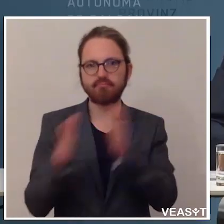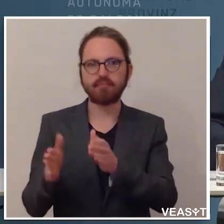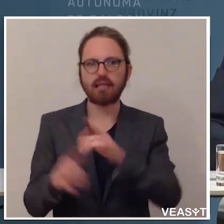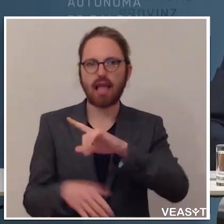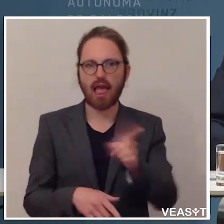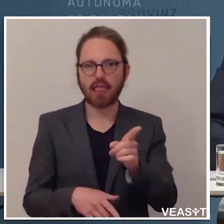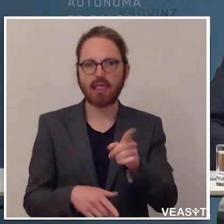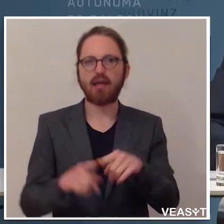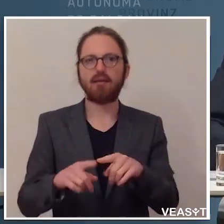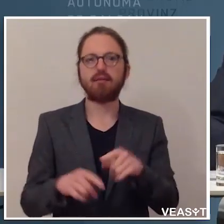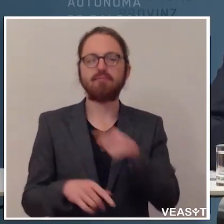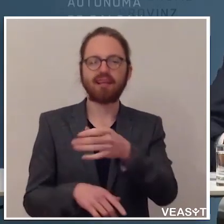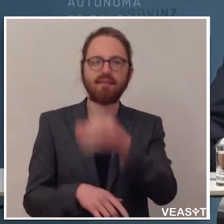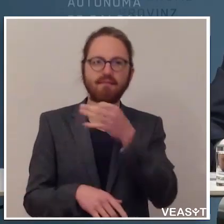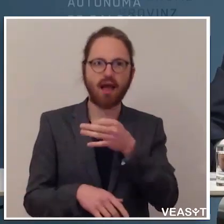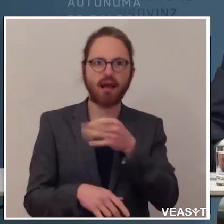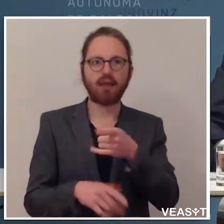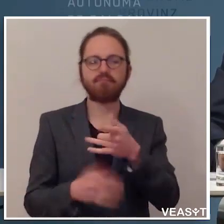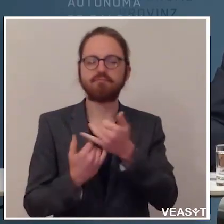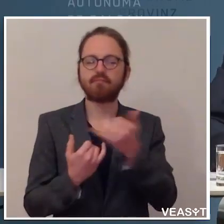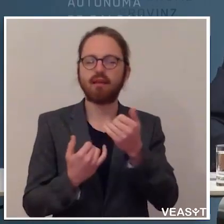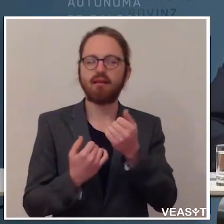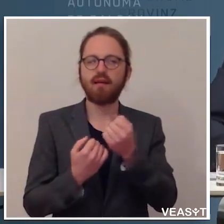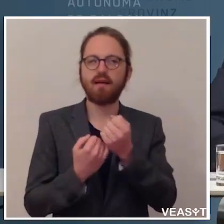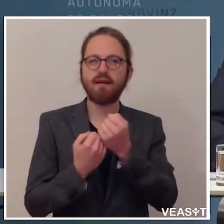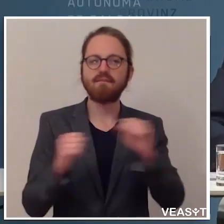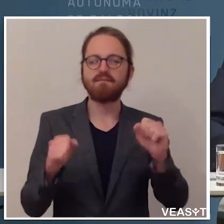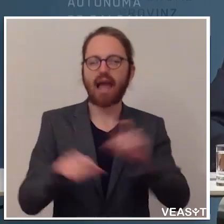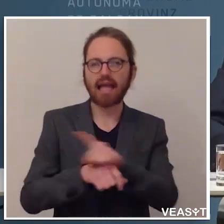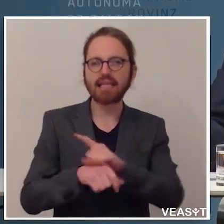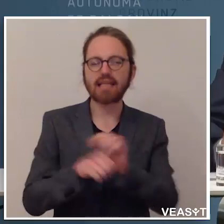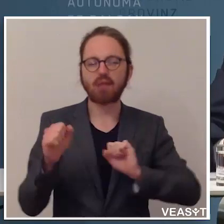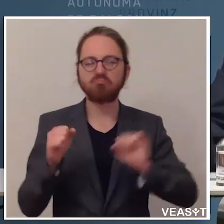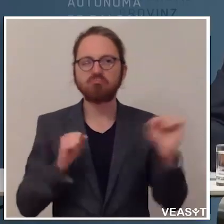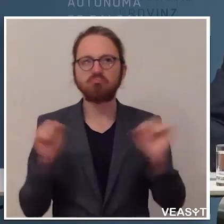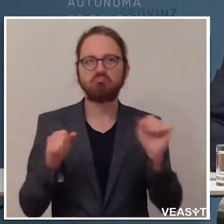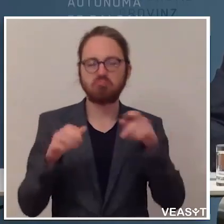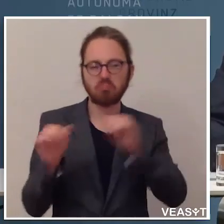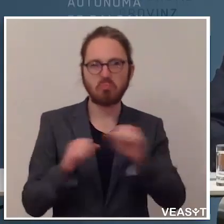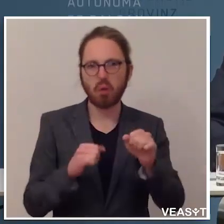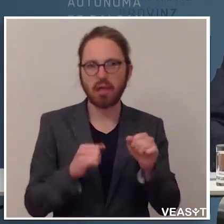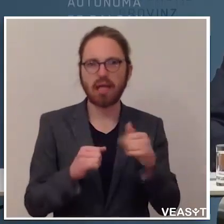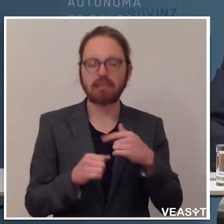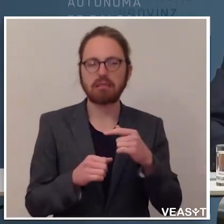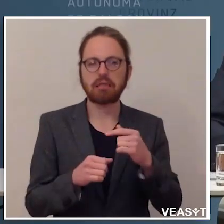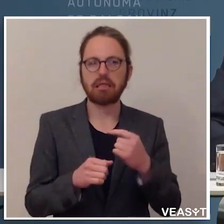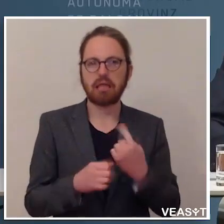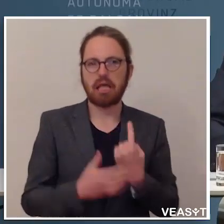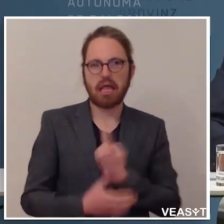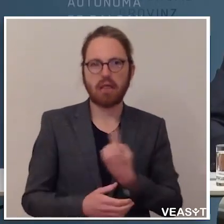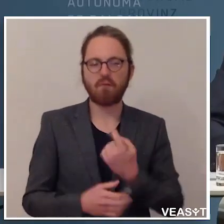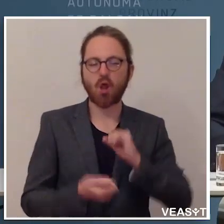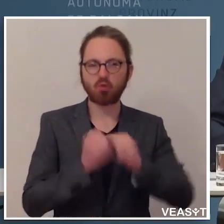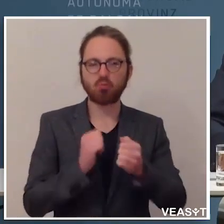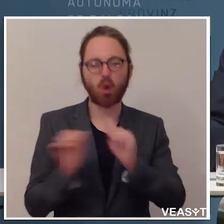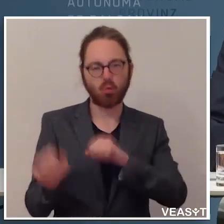Frage der Freizeitbeschäftigung. Es wird individueller Sport grundsätzlich möglich sein, auch mit Inkrafttreten des